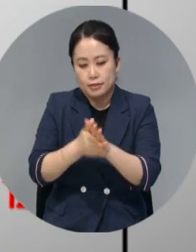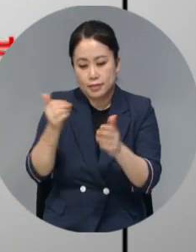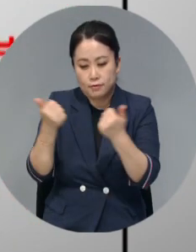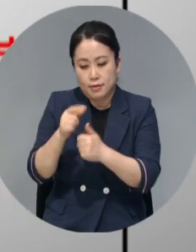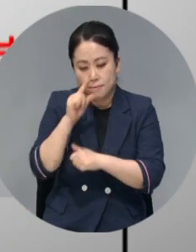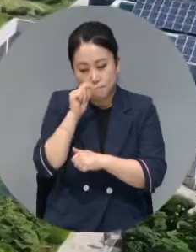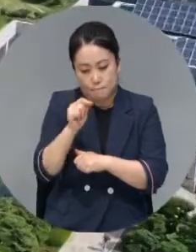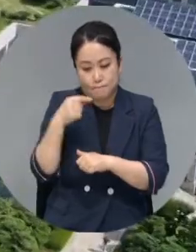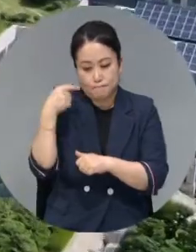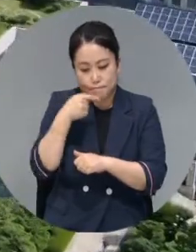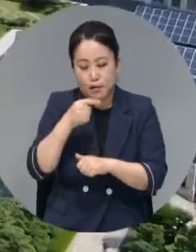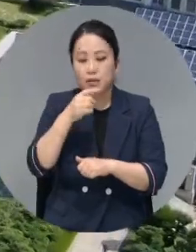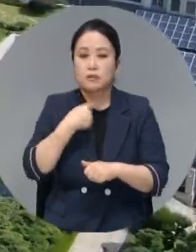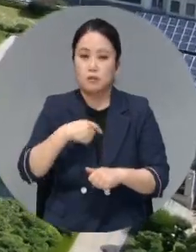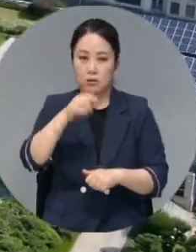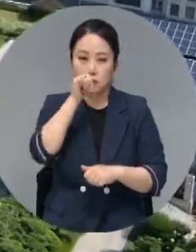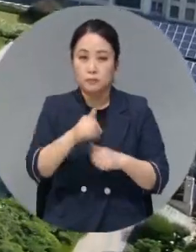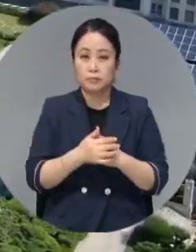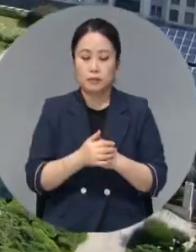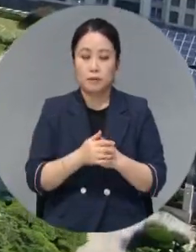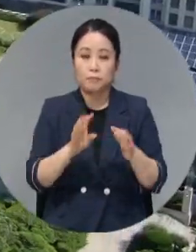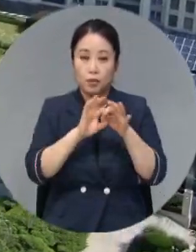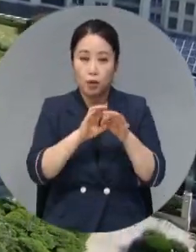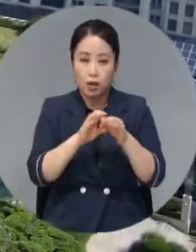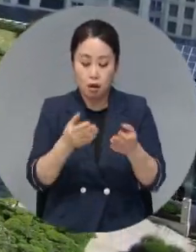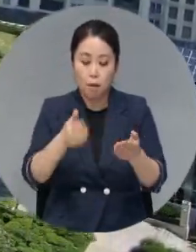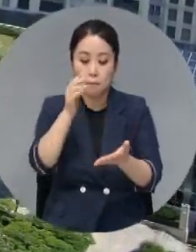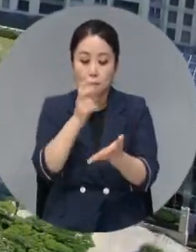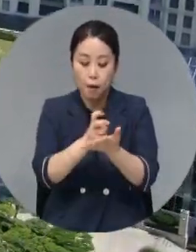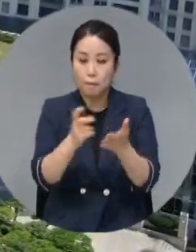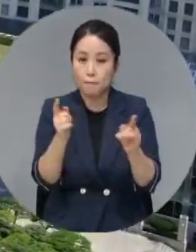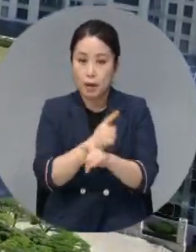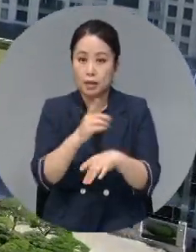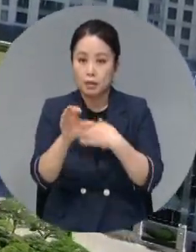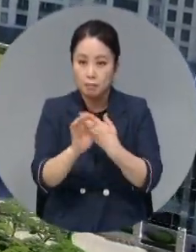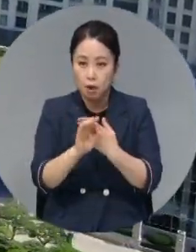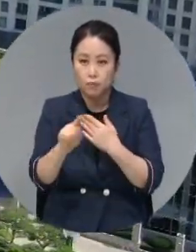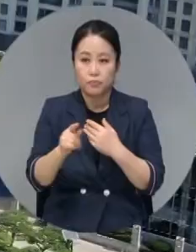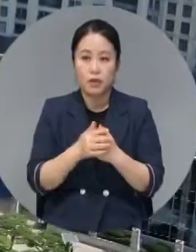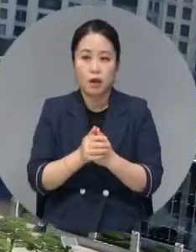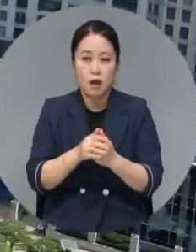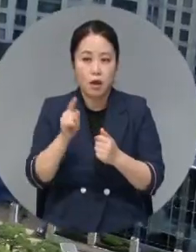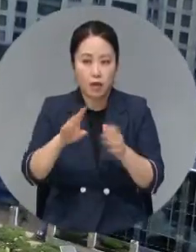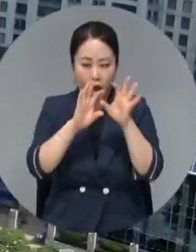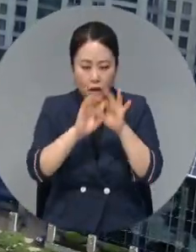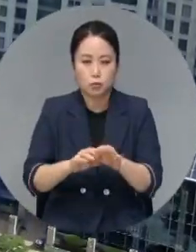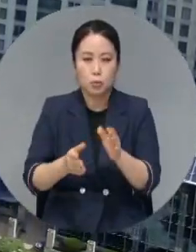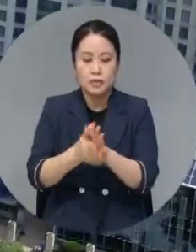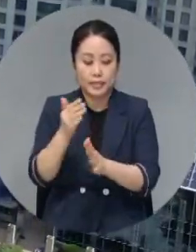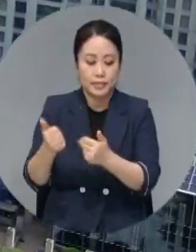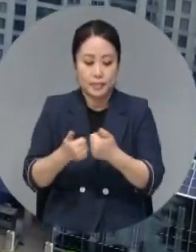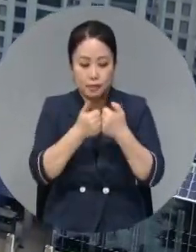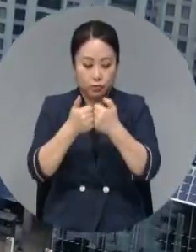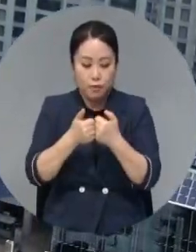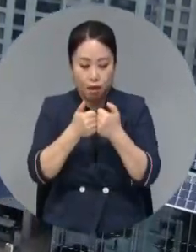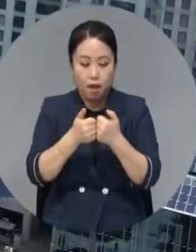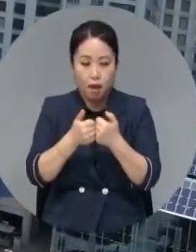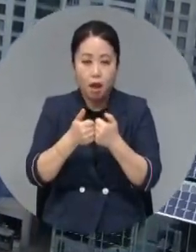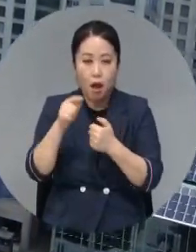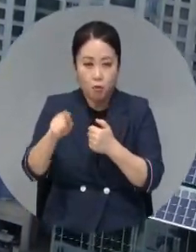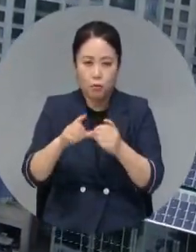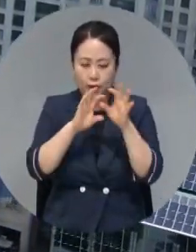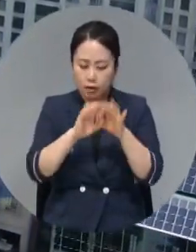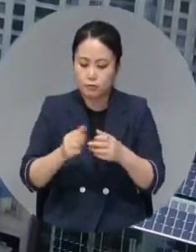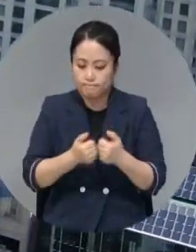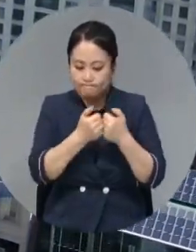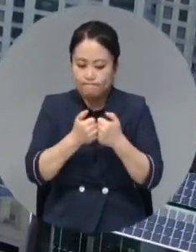법이 바뀌면은 공공기관장 인사검증은 저희들이 시의회하고 계속해서 협의를 해서 대상자를